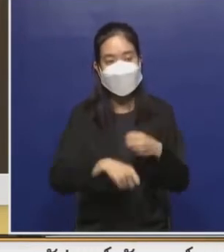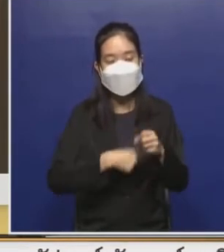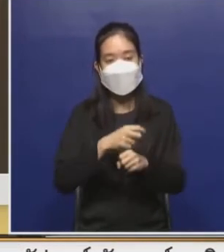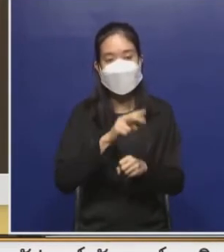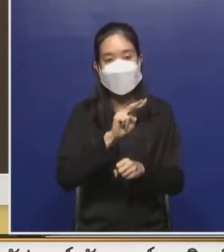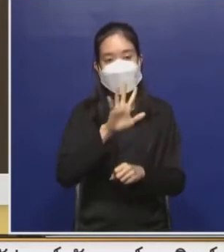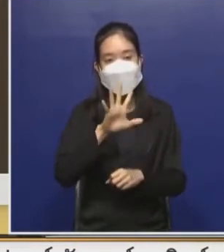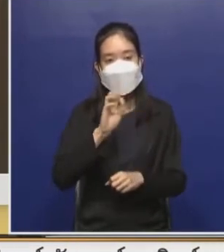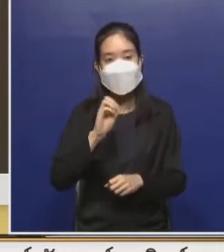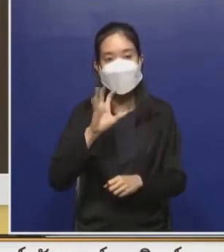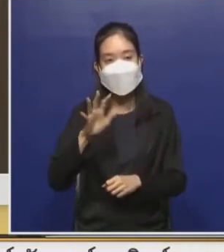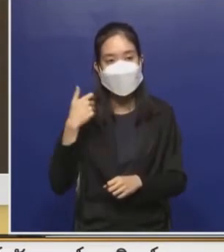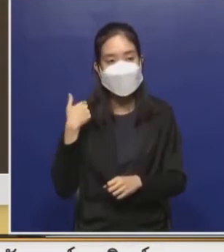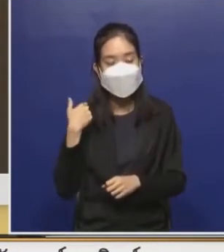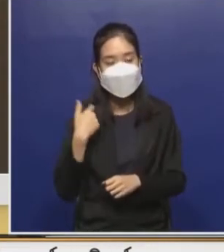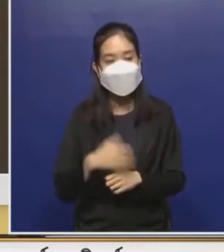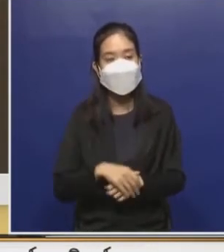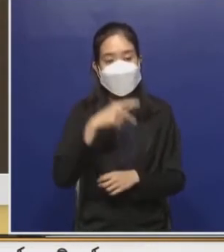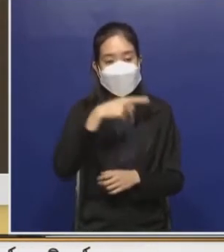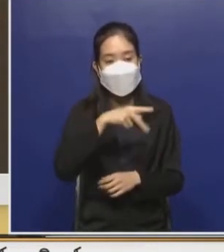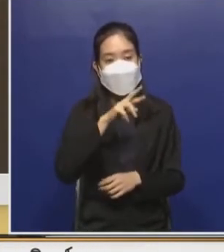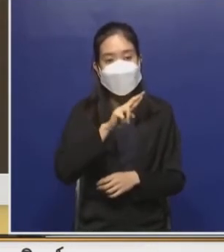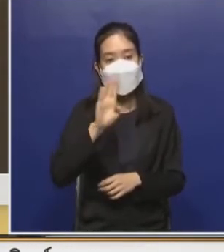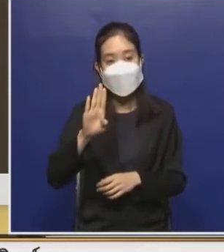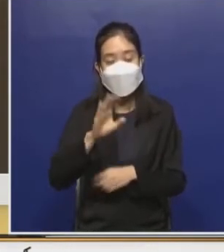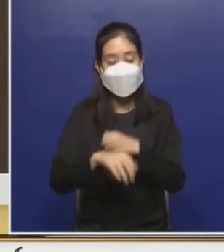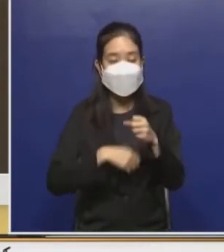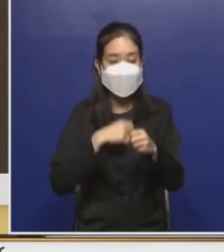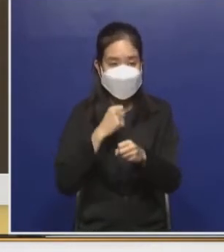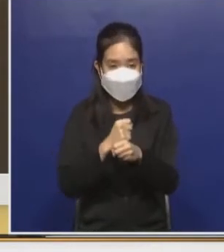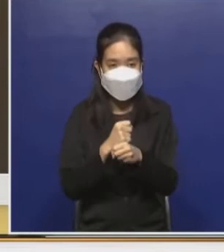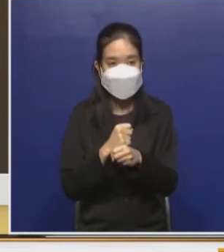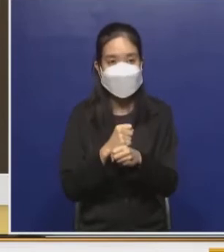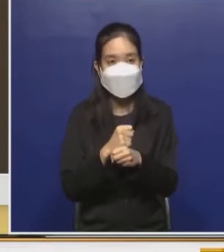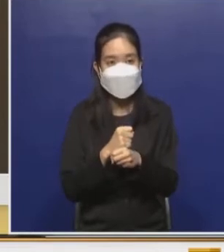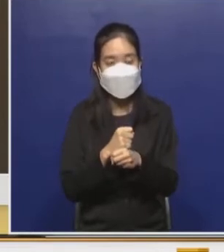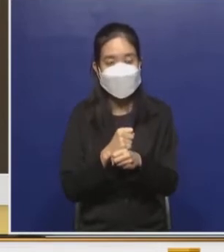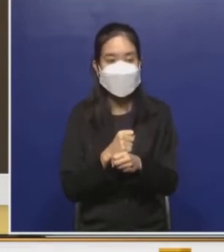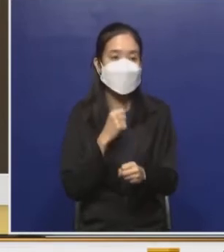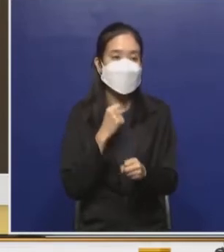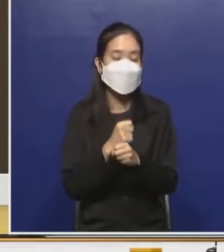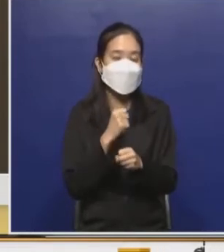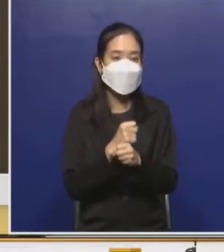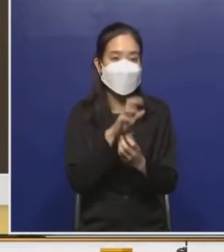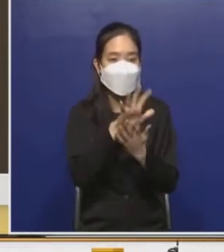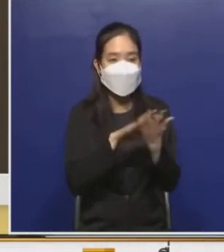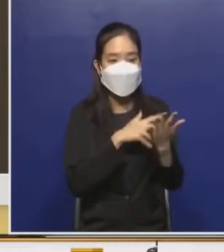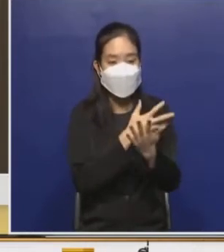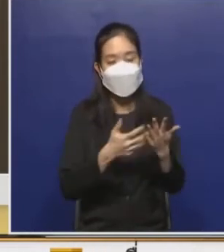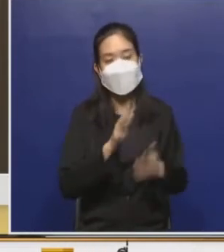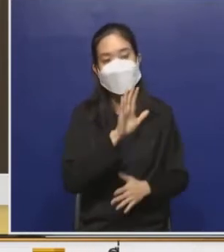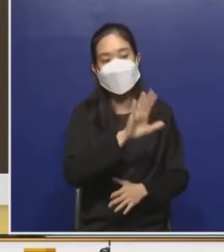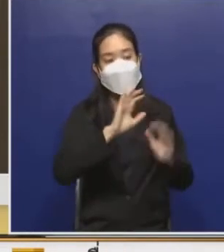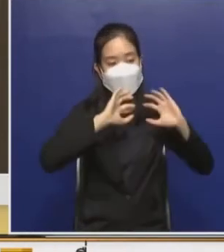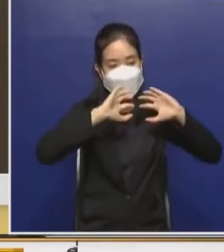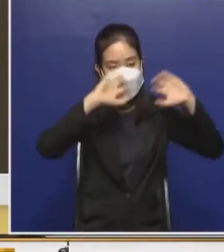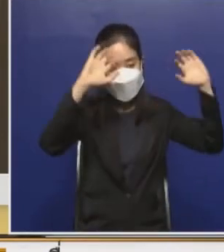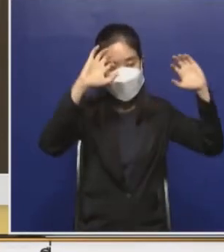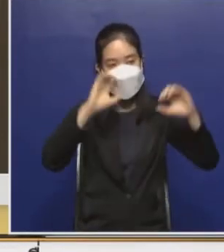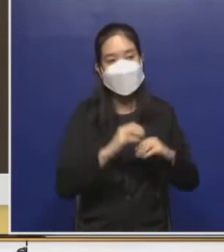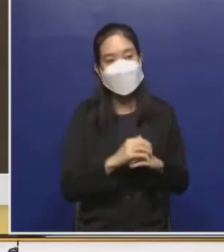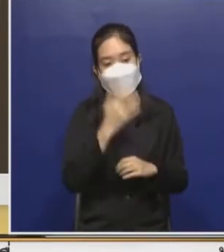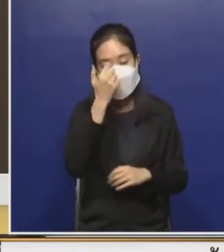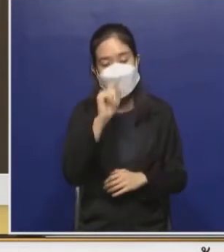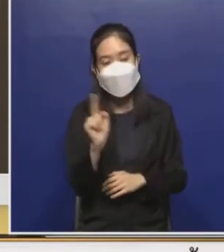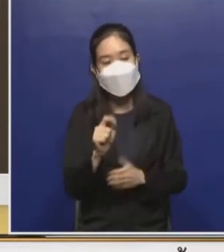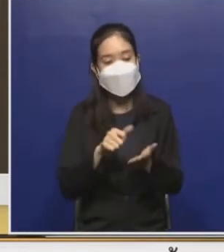คอแนปฏิบัิการของรัธบาลเพื่อแ้ไ